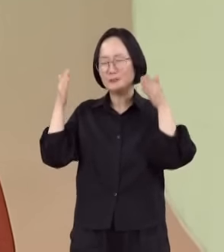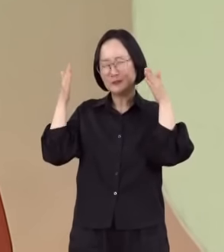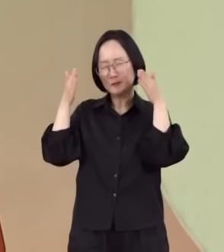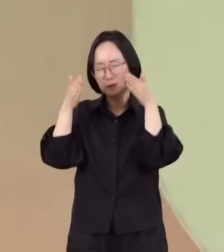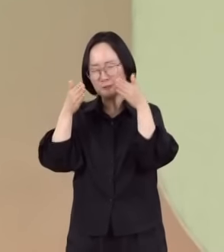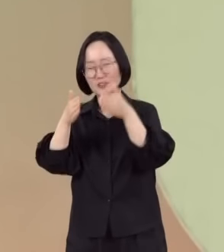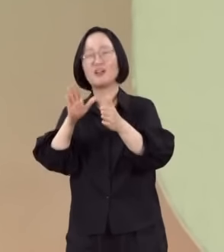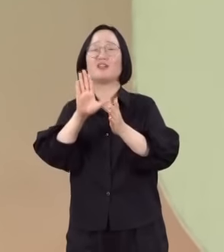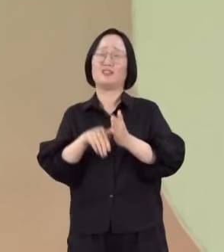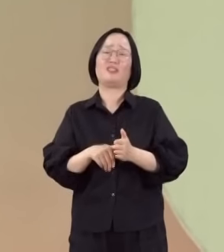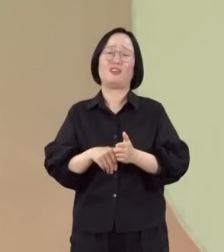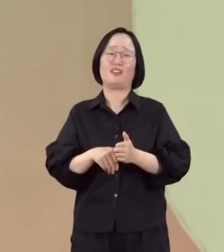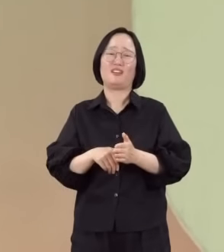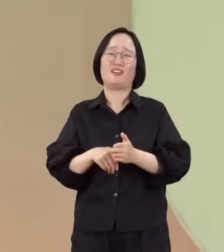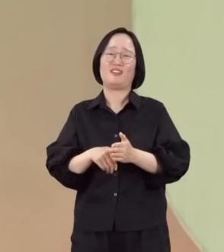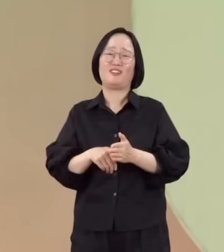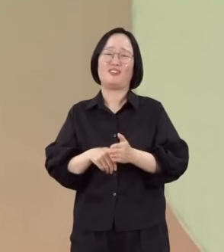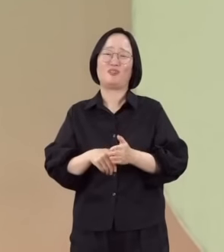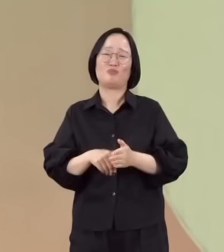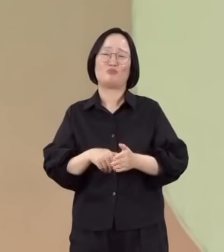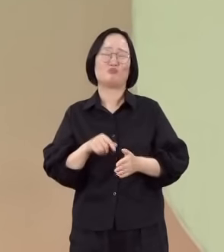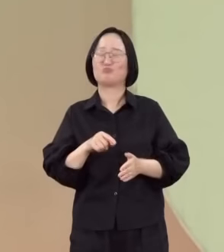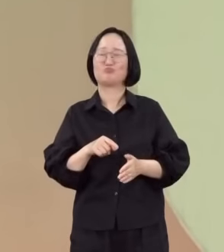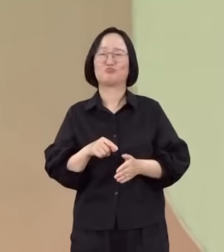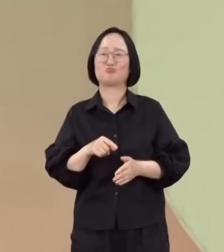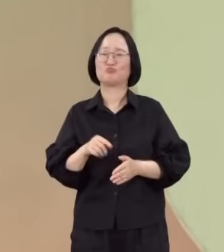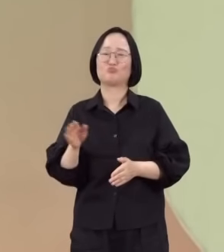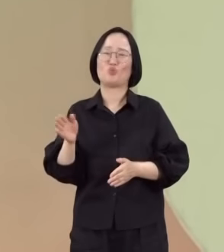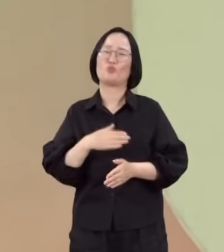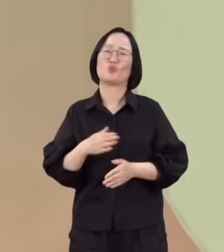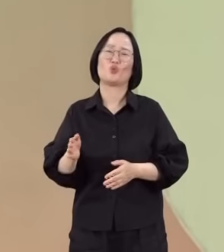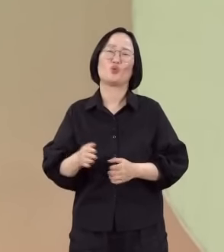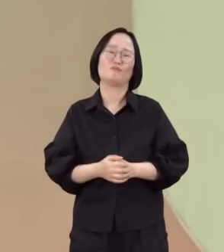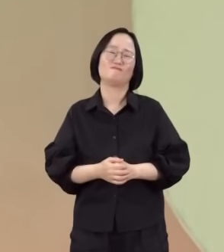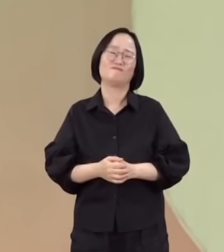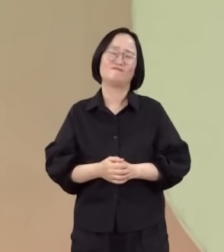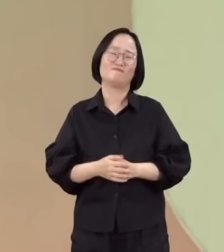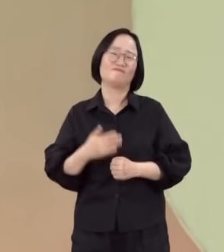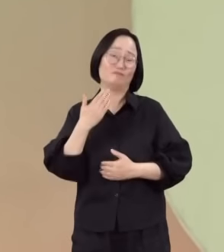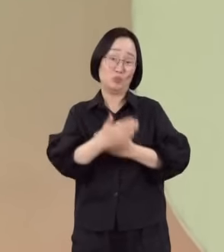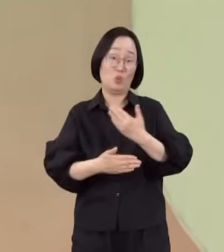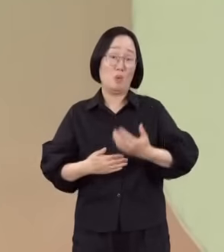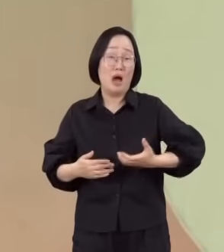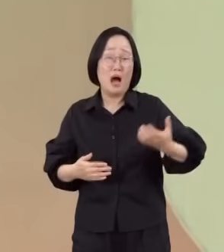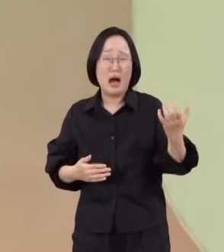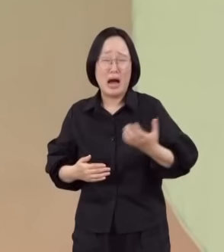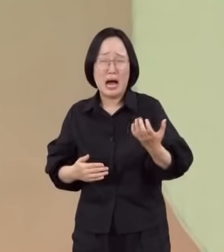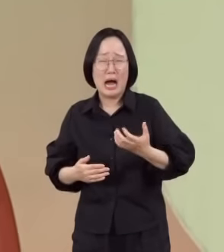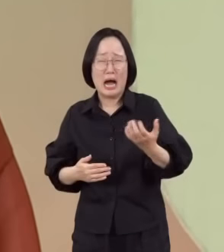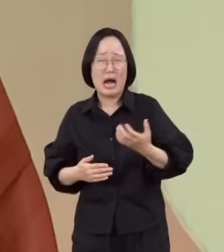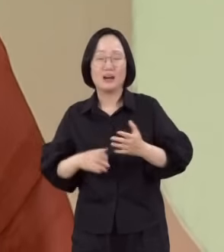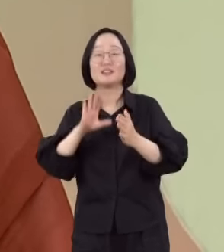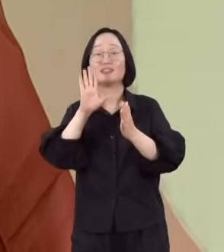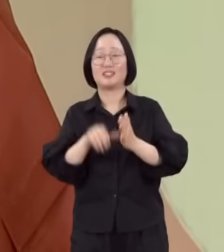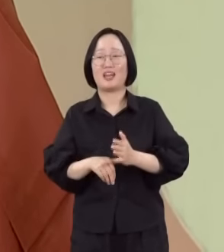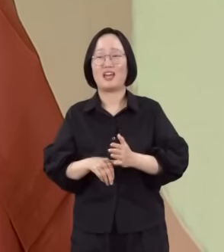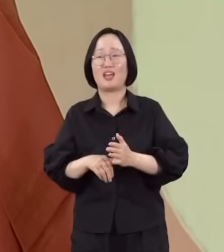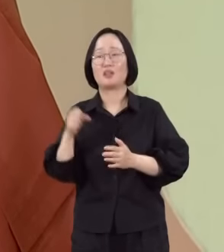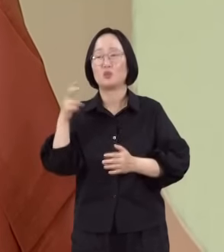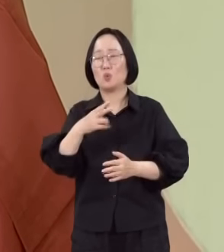때와 나올 때가 이와 같이 다르구나 아플 때 뭔가 인생의 큰